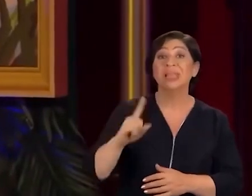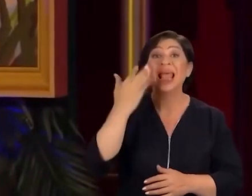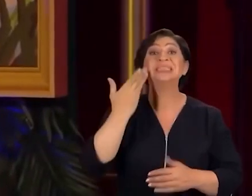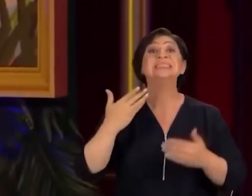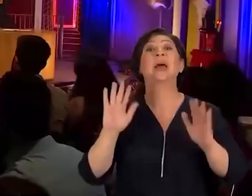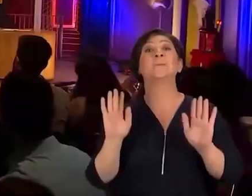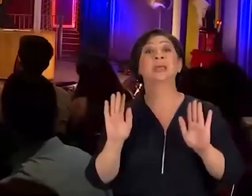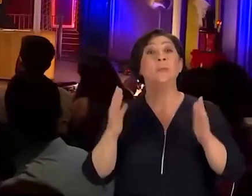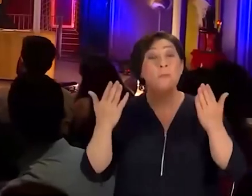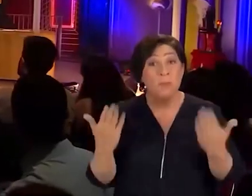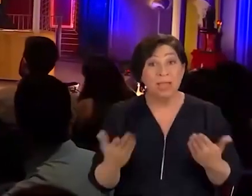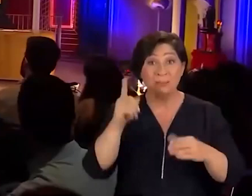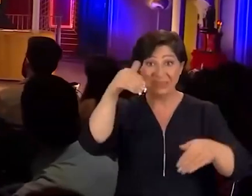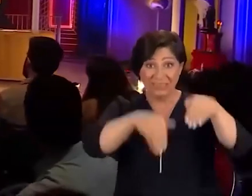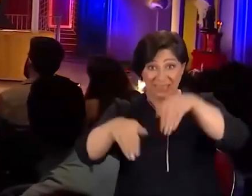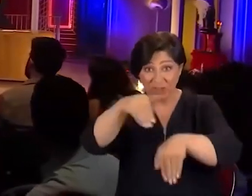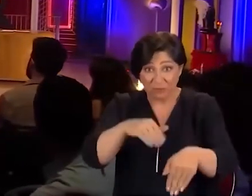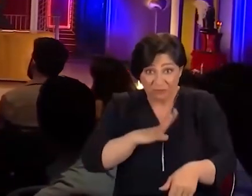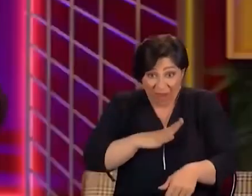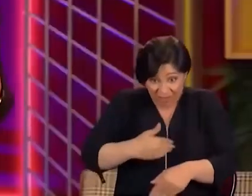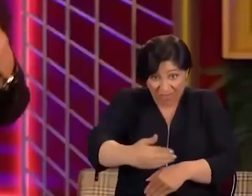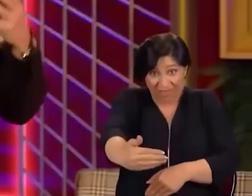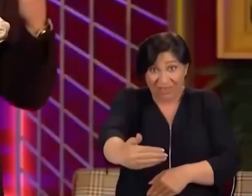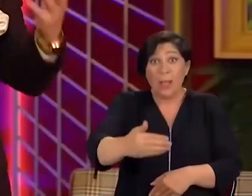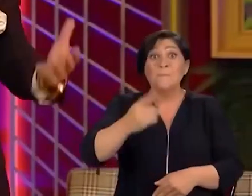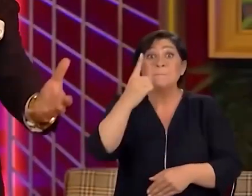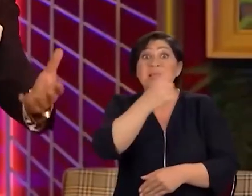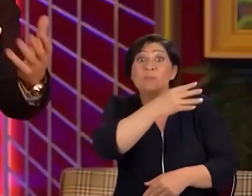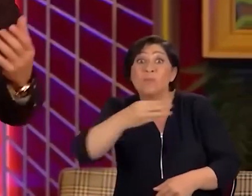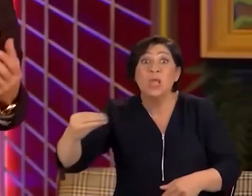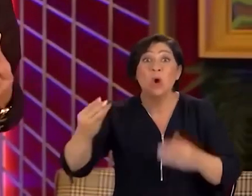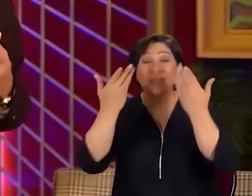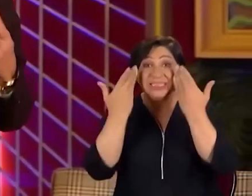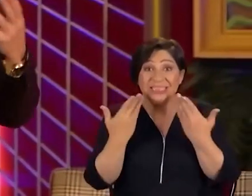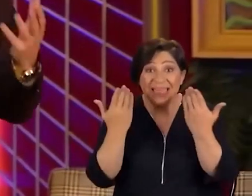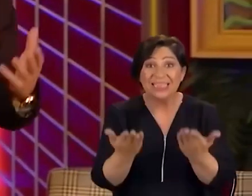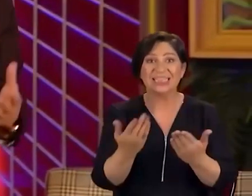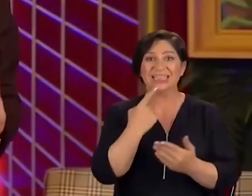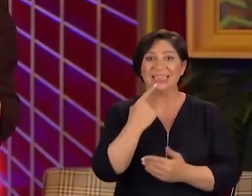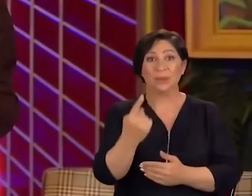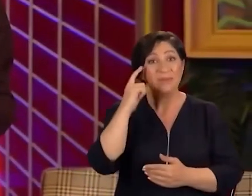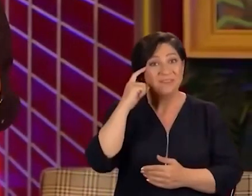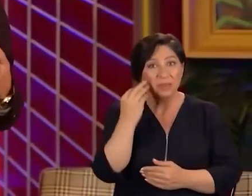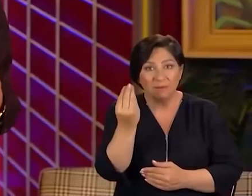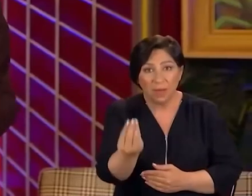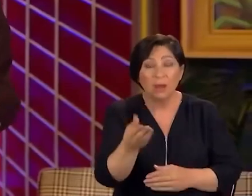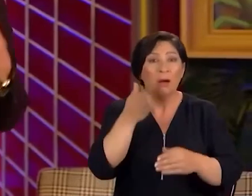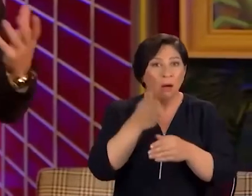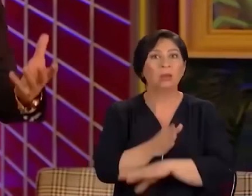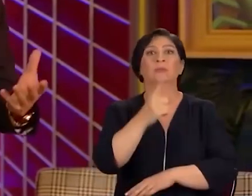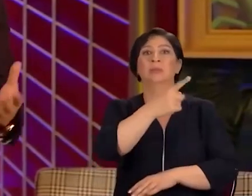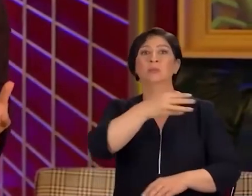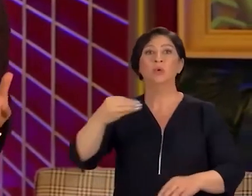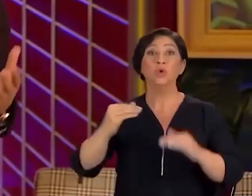izlenmeyin. Madem ki bir seçim var önümüzde, o zaman 1 milyon izlenin diye bir önermede bulunduk ve hakikaten